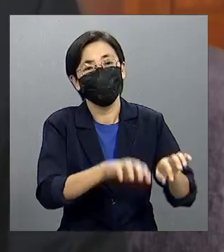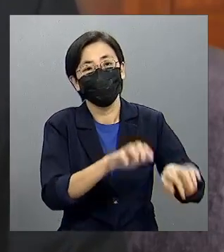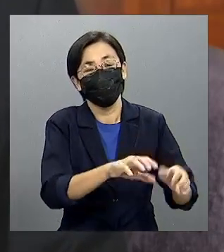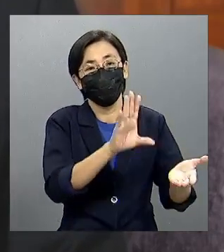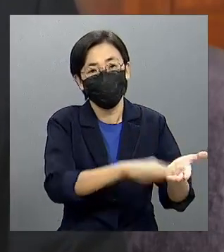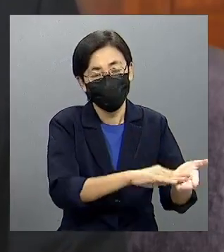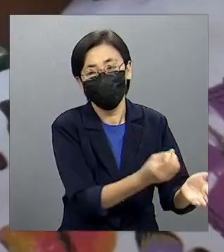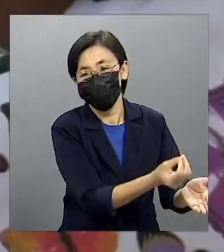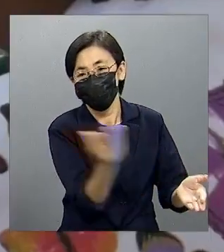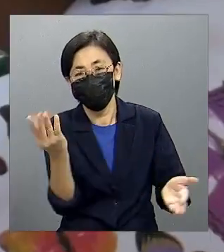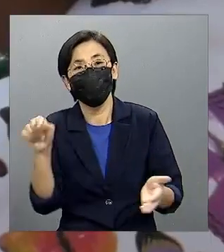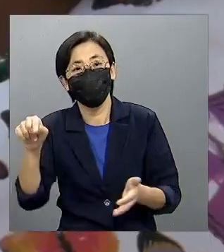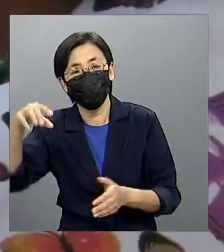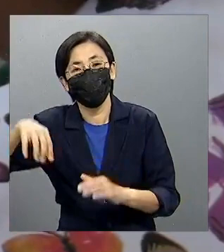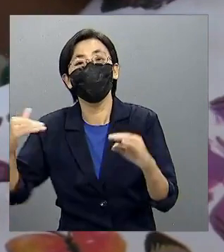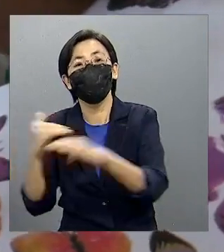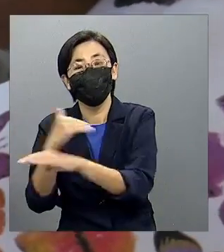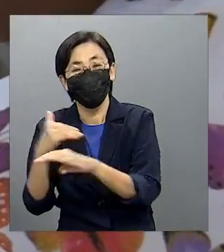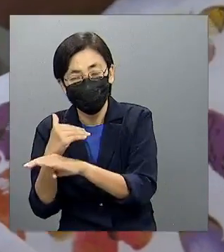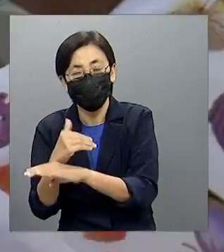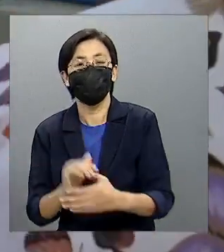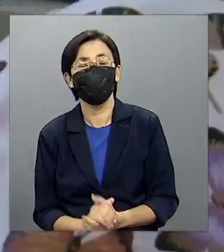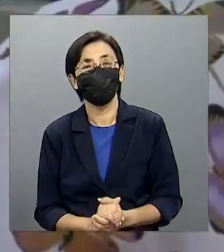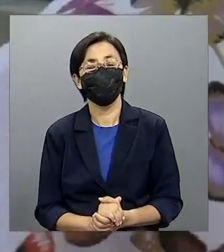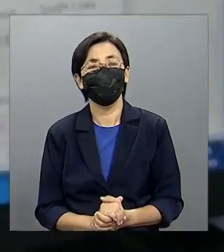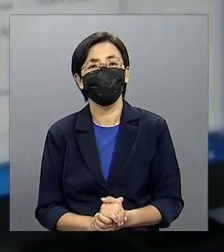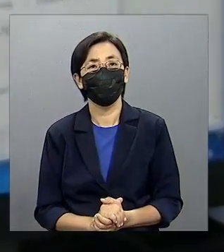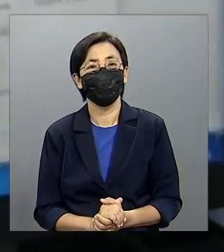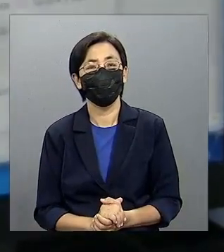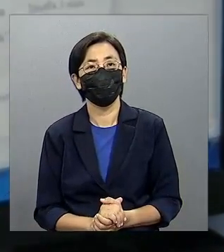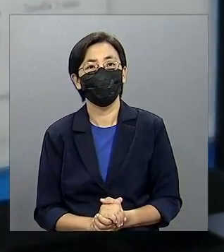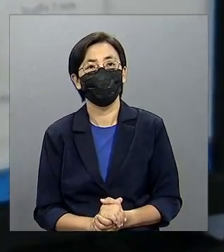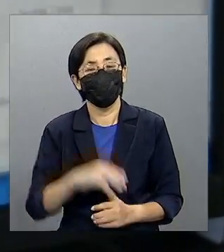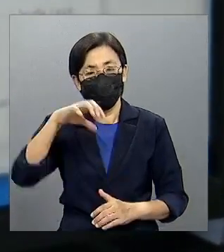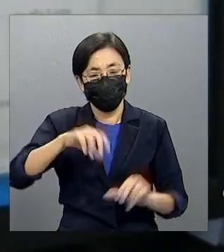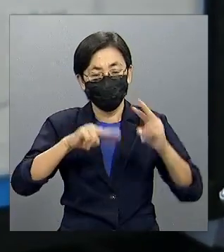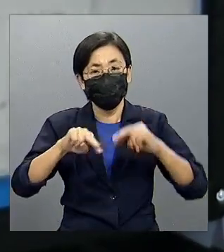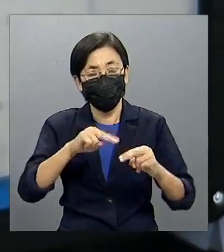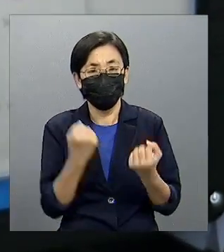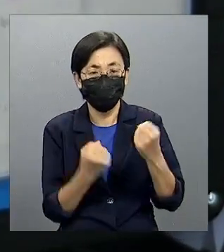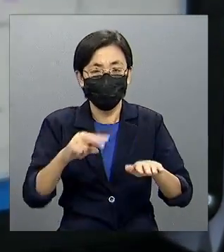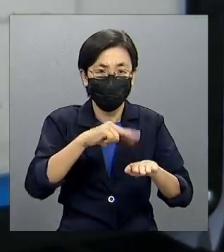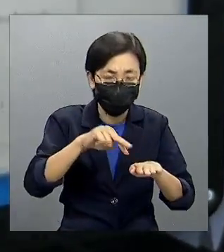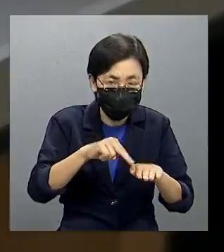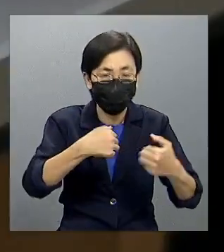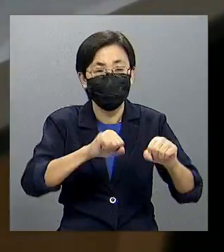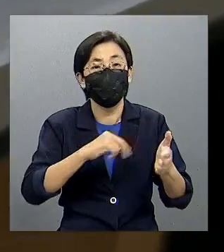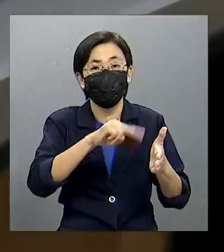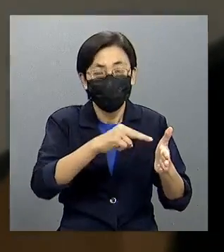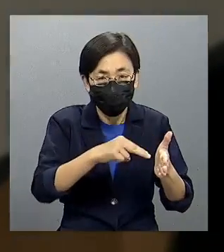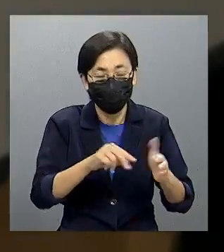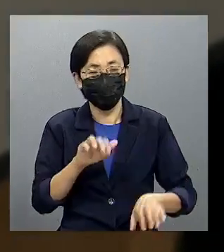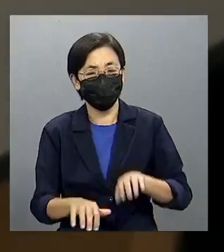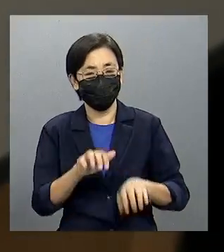คือสำนักงานขนส่งโดยที่ให้ทางสถานตรวจสภาพรถเอกชนเนี่ยสามารถส่งข้อมูลผ่านระบบคอมพิวเตอร์เข้ามาอย่าง